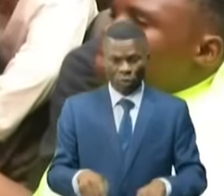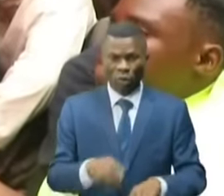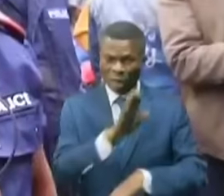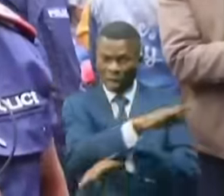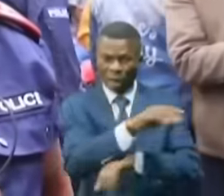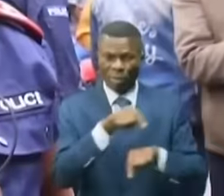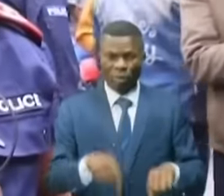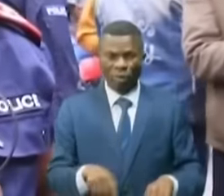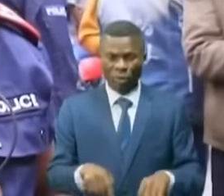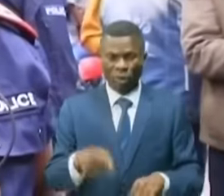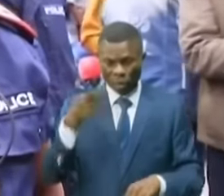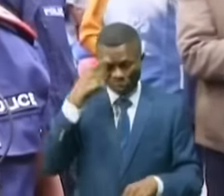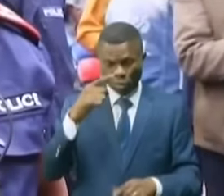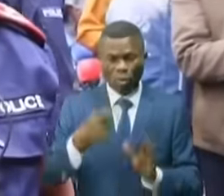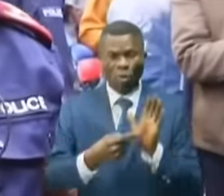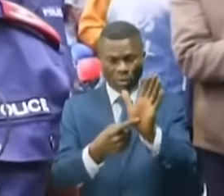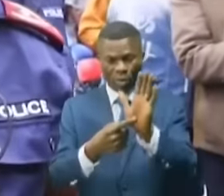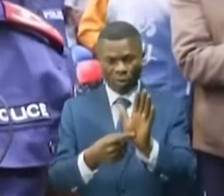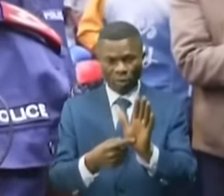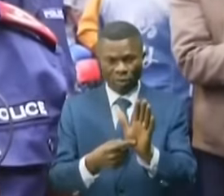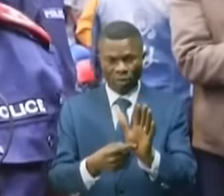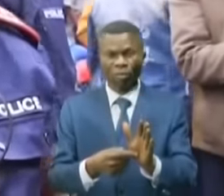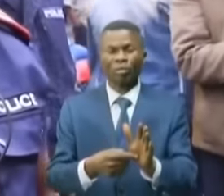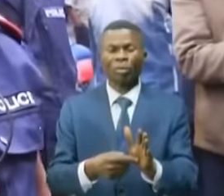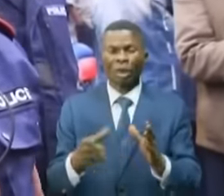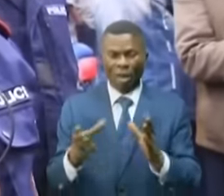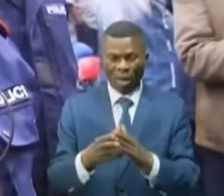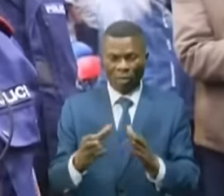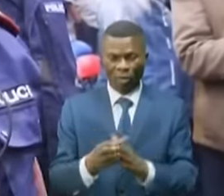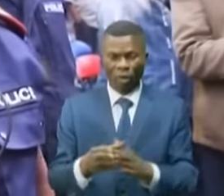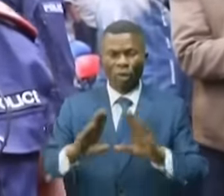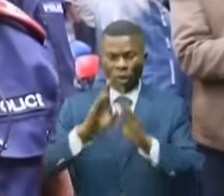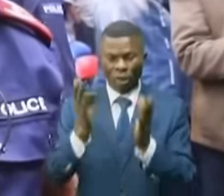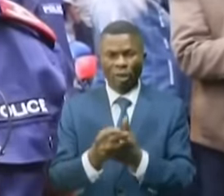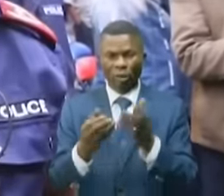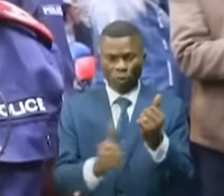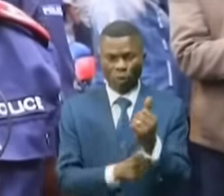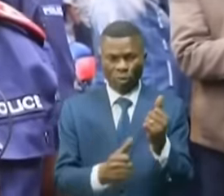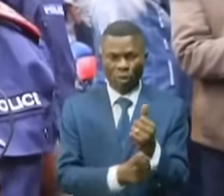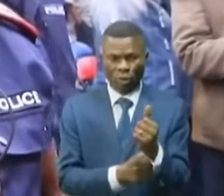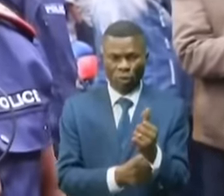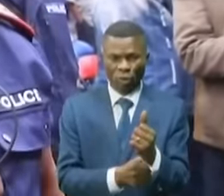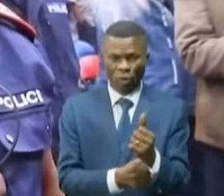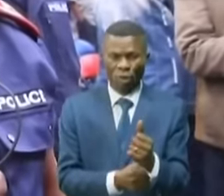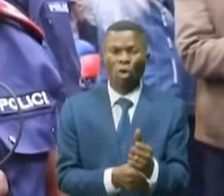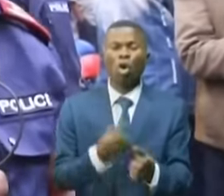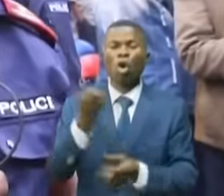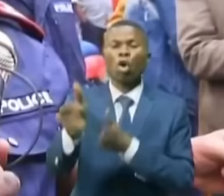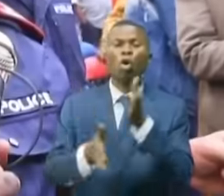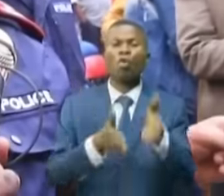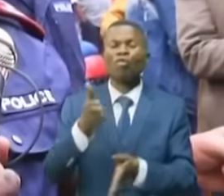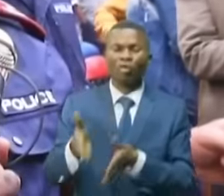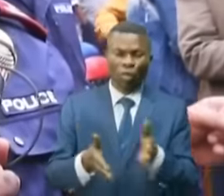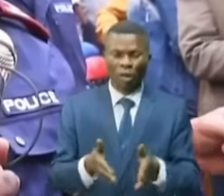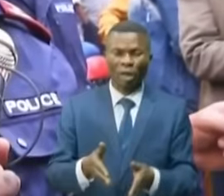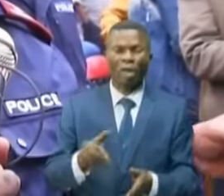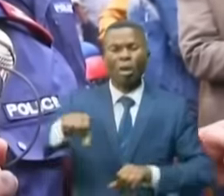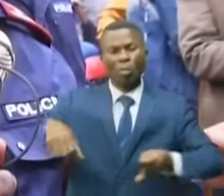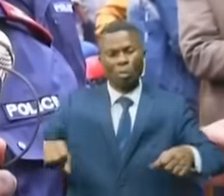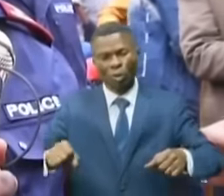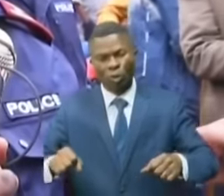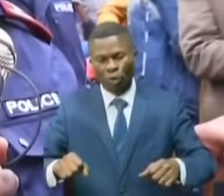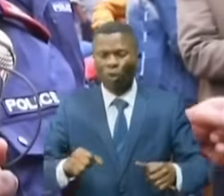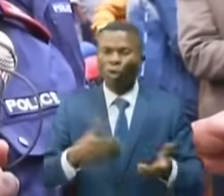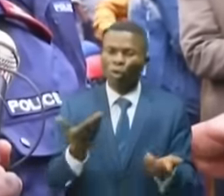après-midi pour les présenter afin que toutes les personnes victimes viennent identifier pour les